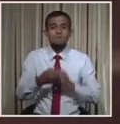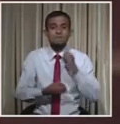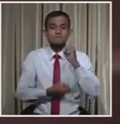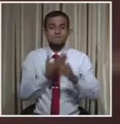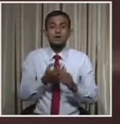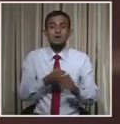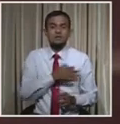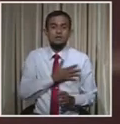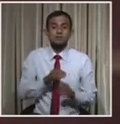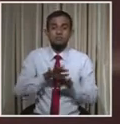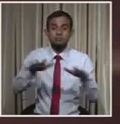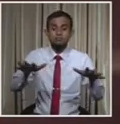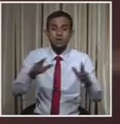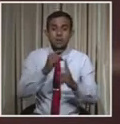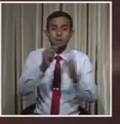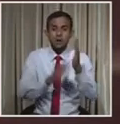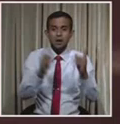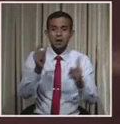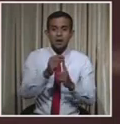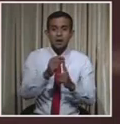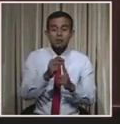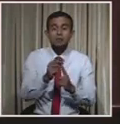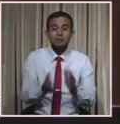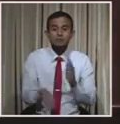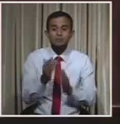කළා මේ රටේ මන්ත්‍රීවරු